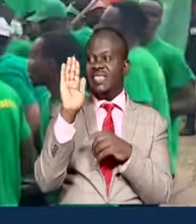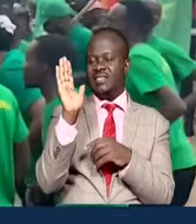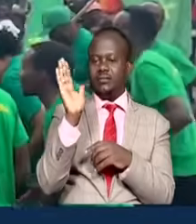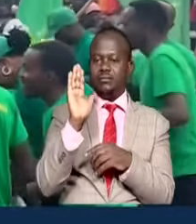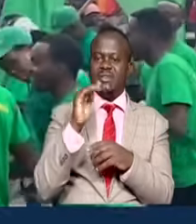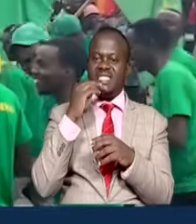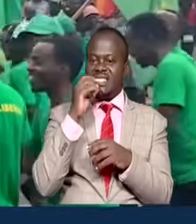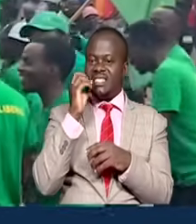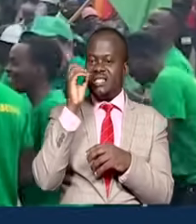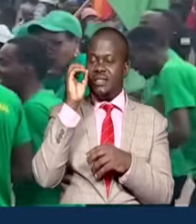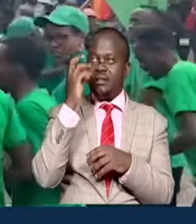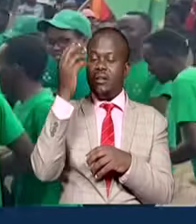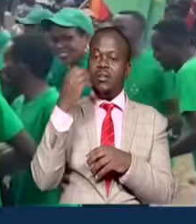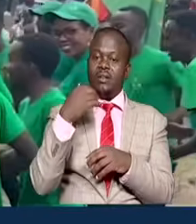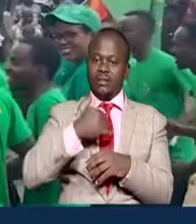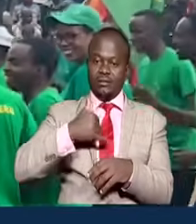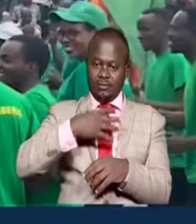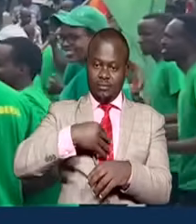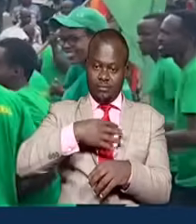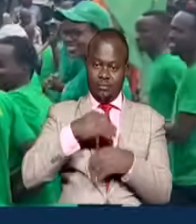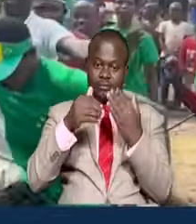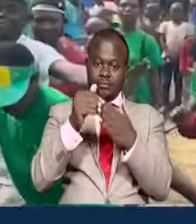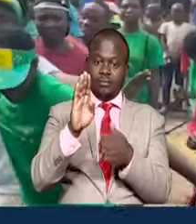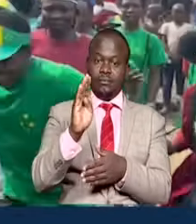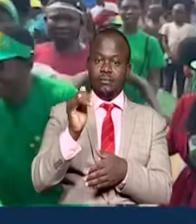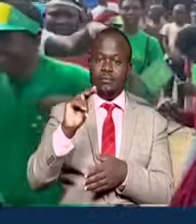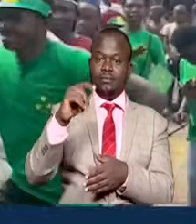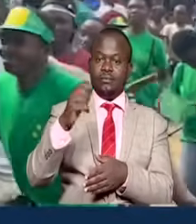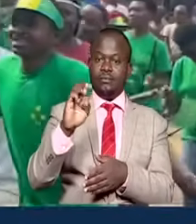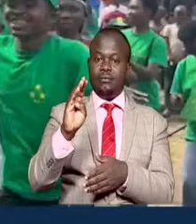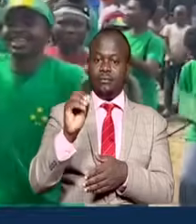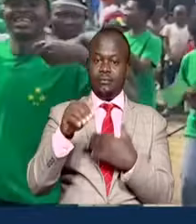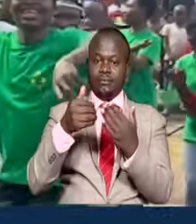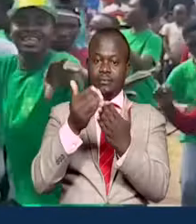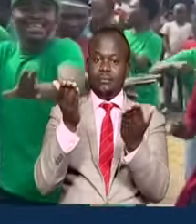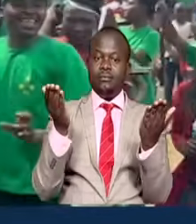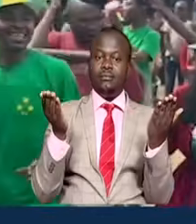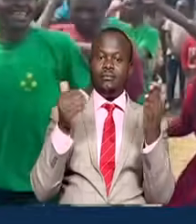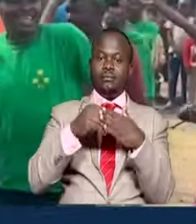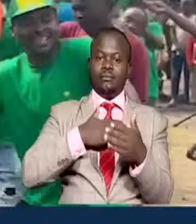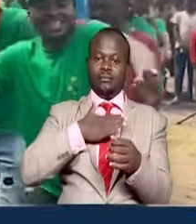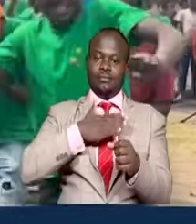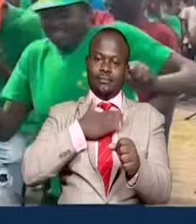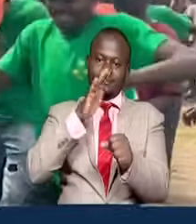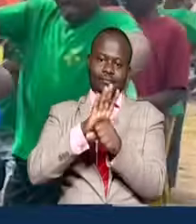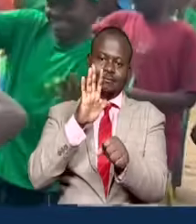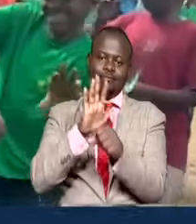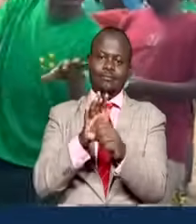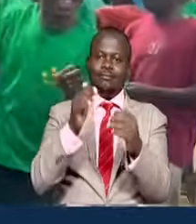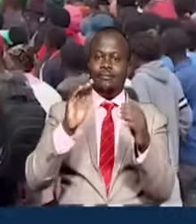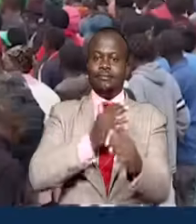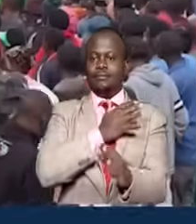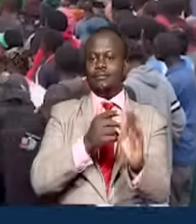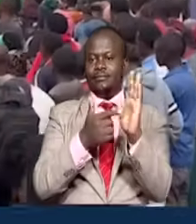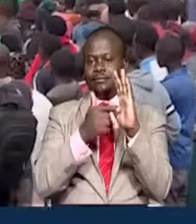z'umuhondo nibyo birango byari bitatse mu mbuga ya Byangabo ibusogo mu karere ka Musanze, aho ibyishimo byari byose mu ndirimbo zirata